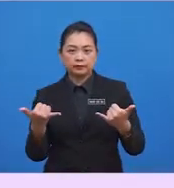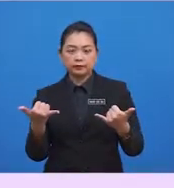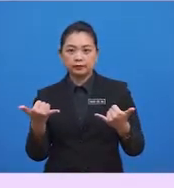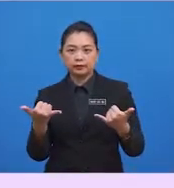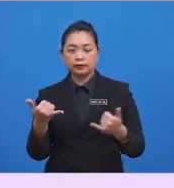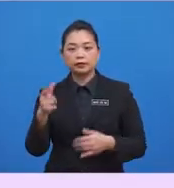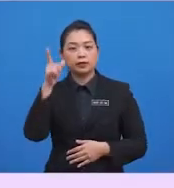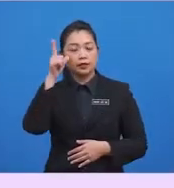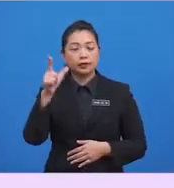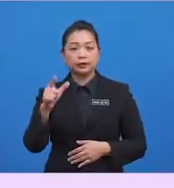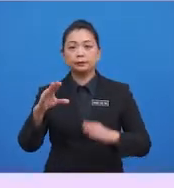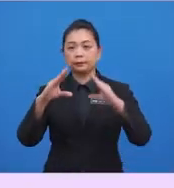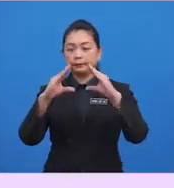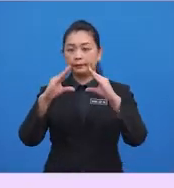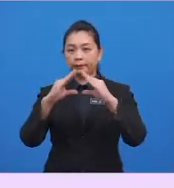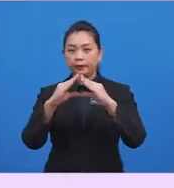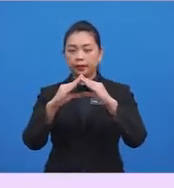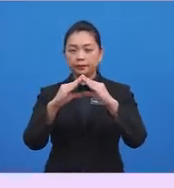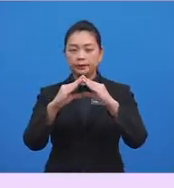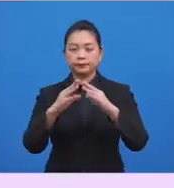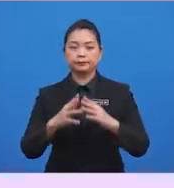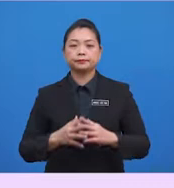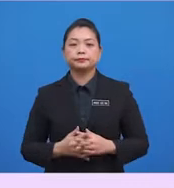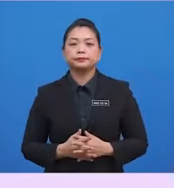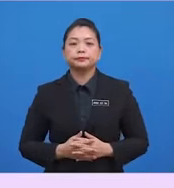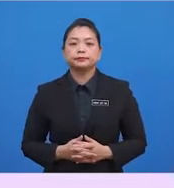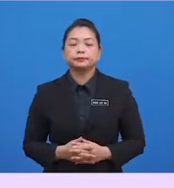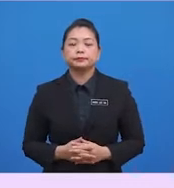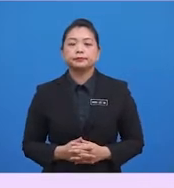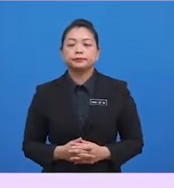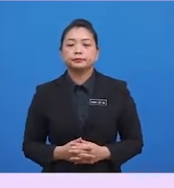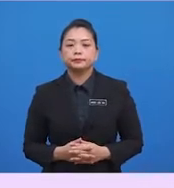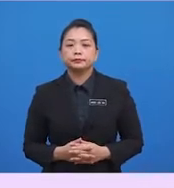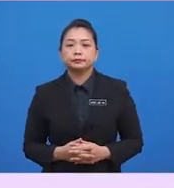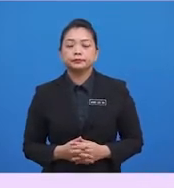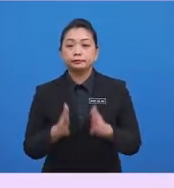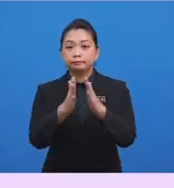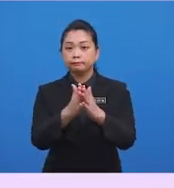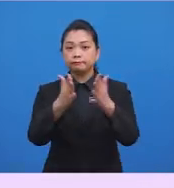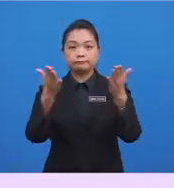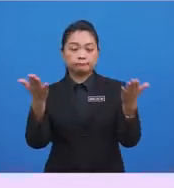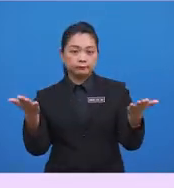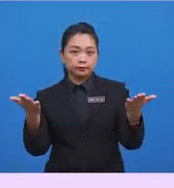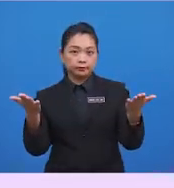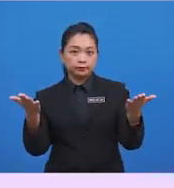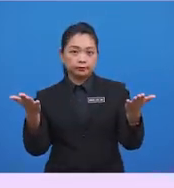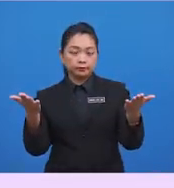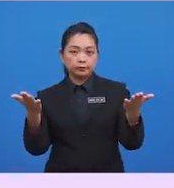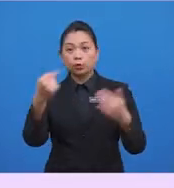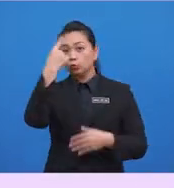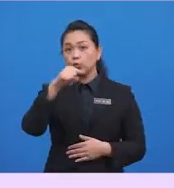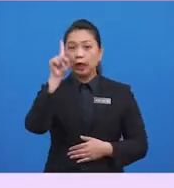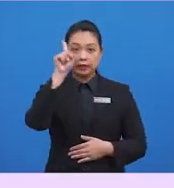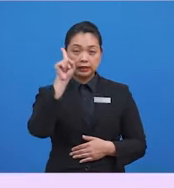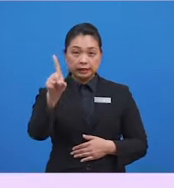Seterusnya, mari kita lihat bentangan yang lain pula. Ini ialah bentangan bagi